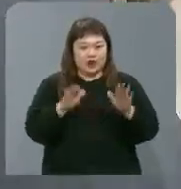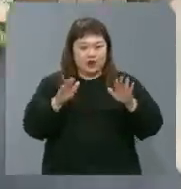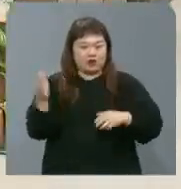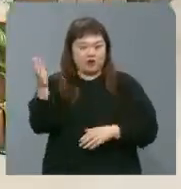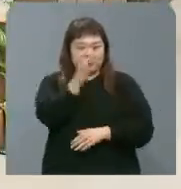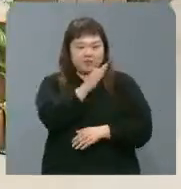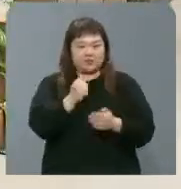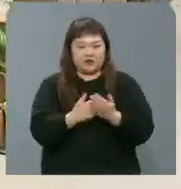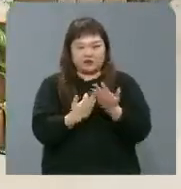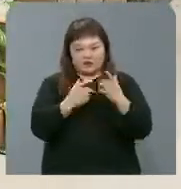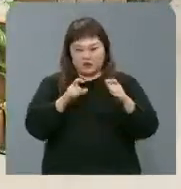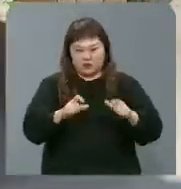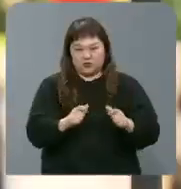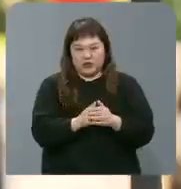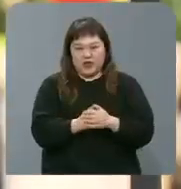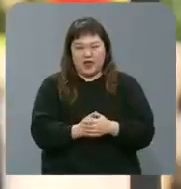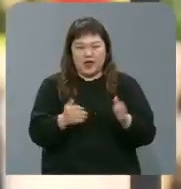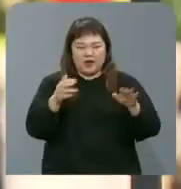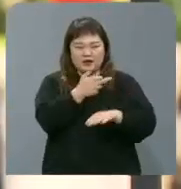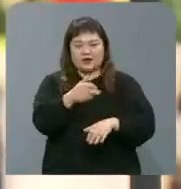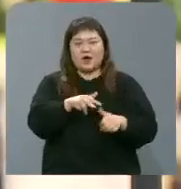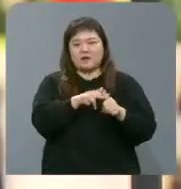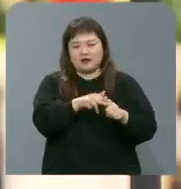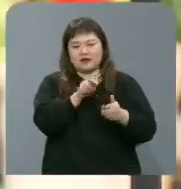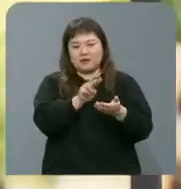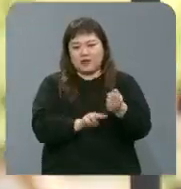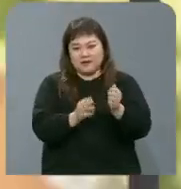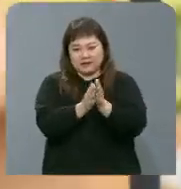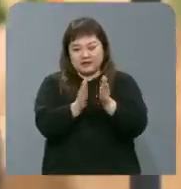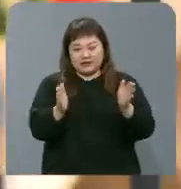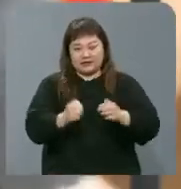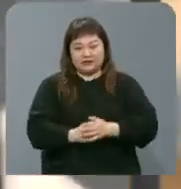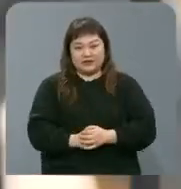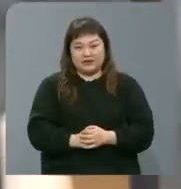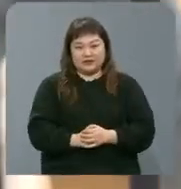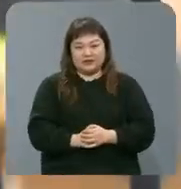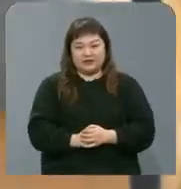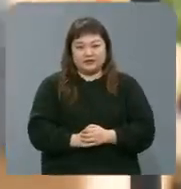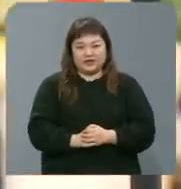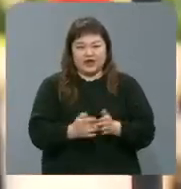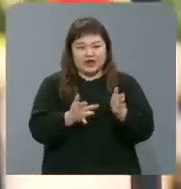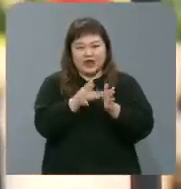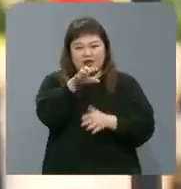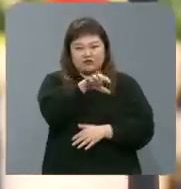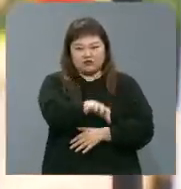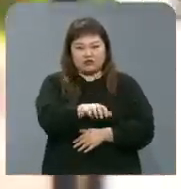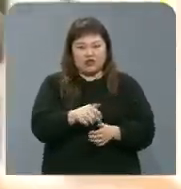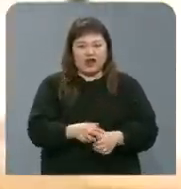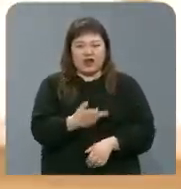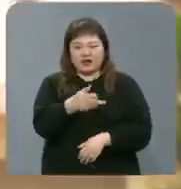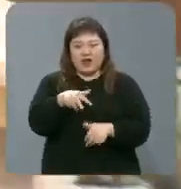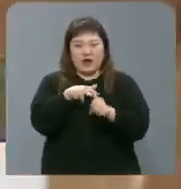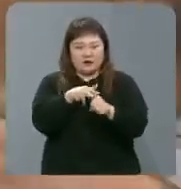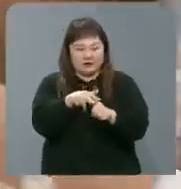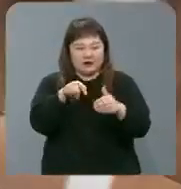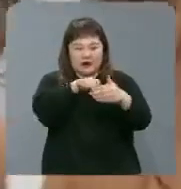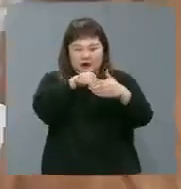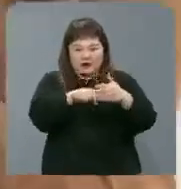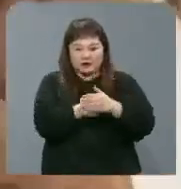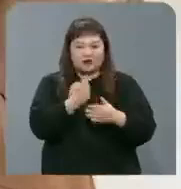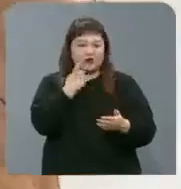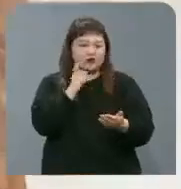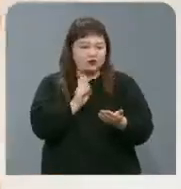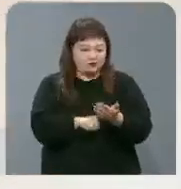도내 한 대형 마트에서도 판매가 시작되었습니다 이래야 쿠폰 아니라 이고 대형 마트에서도 쉽게